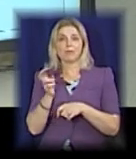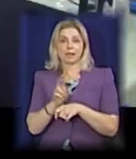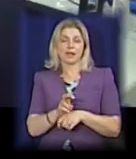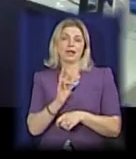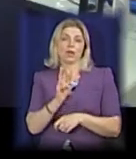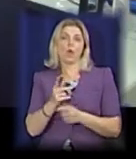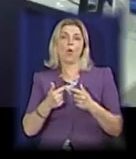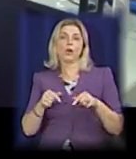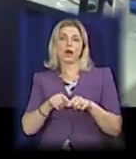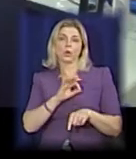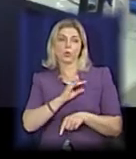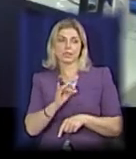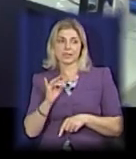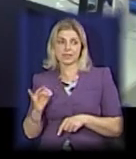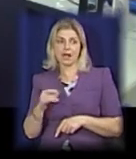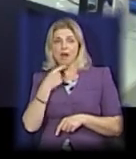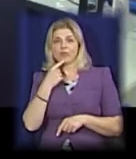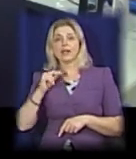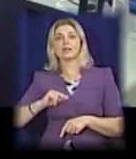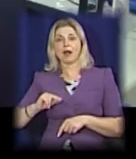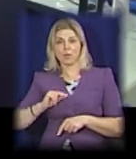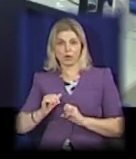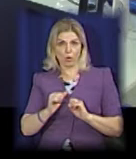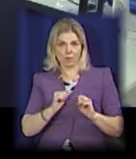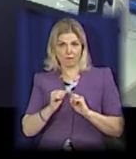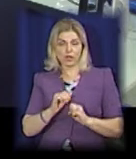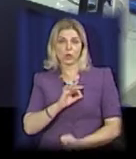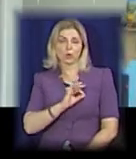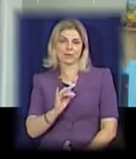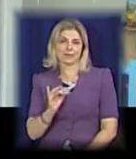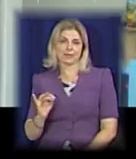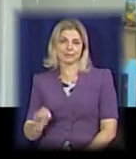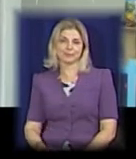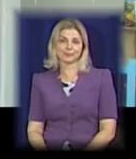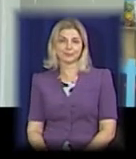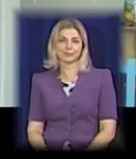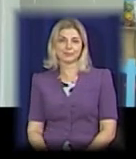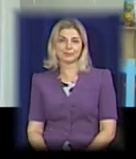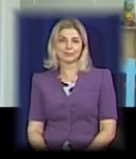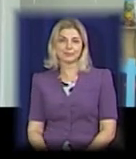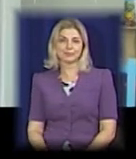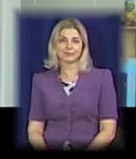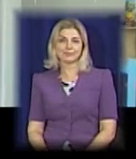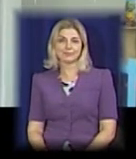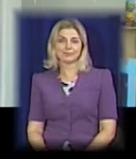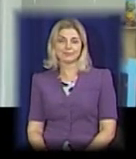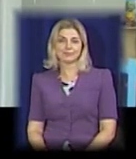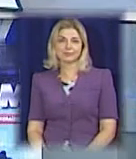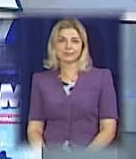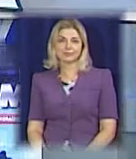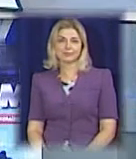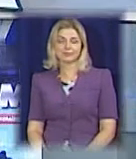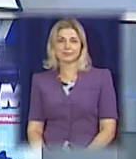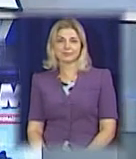юстиції, говорять працівники територіального управління юстиції. Вікторія Андрушків, Андрій Заворотній, телевізійні новини Миколаївщини.